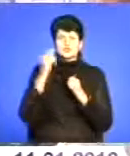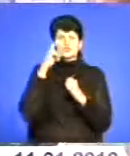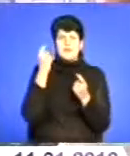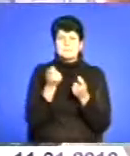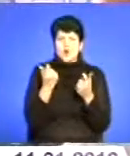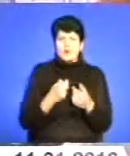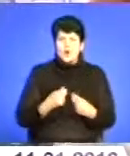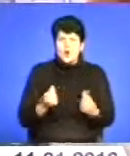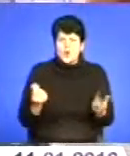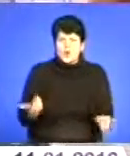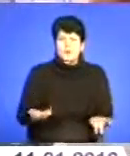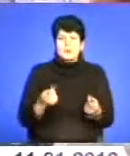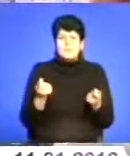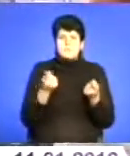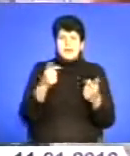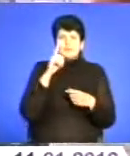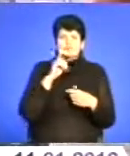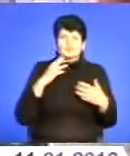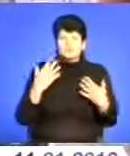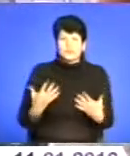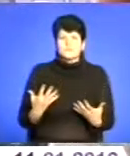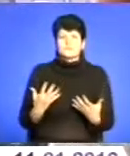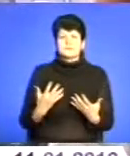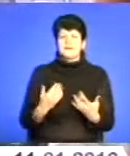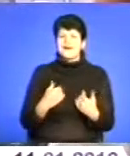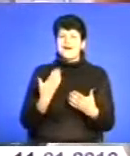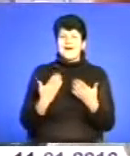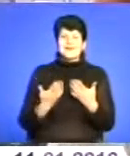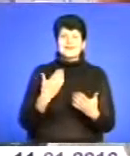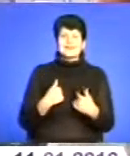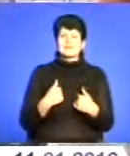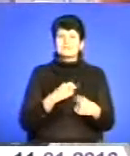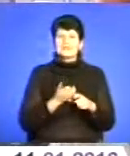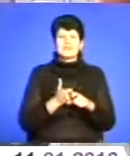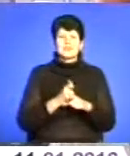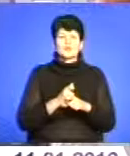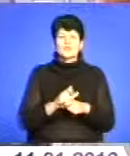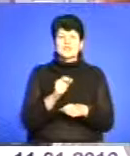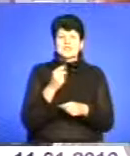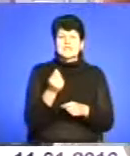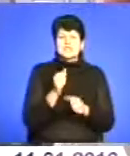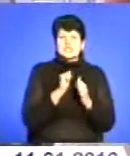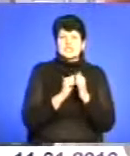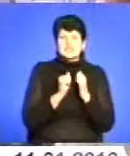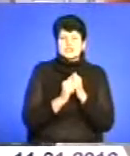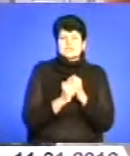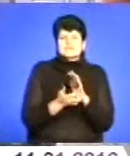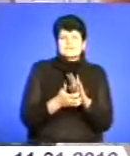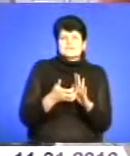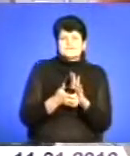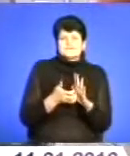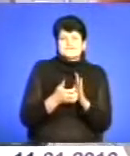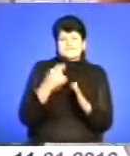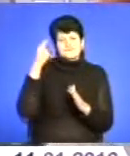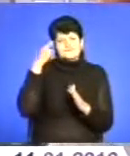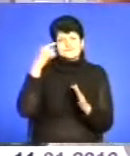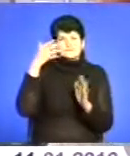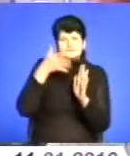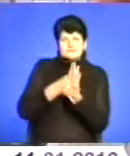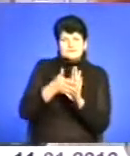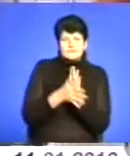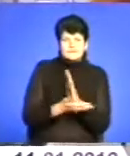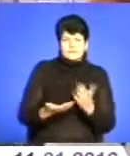грошей, в нас мало якогось комфорту, але от ми не дуже часто, як би сказати, в нас бракує цієї філософії життя. А філософія